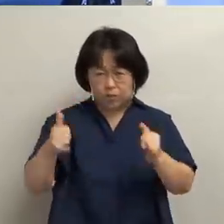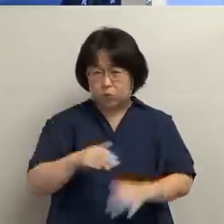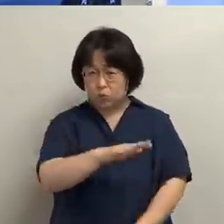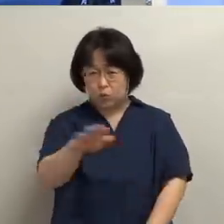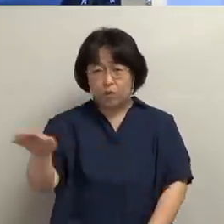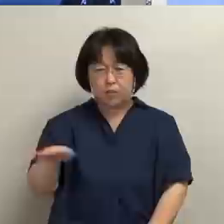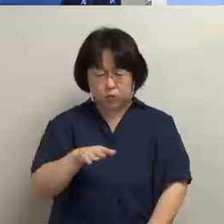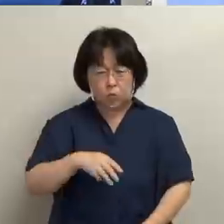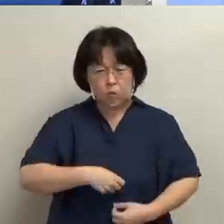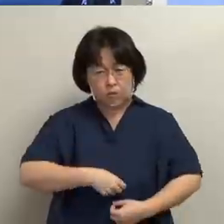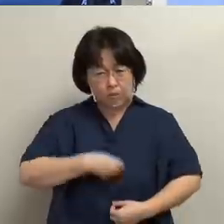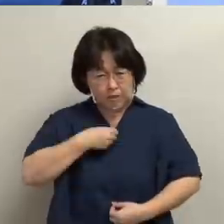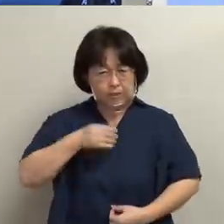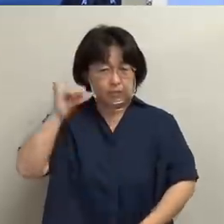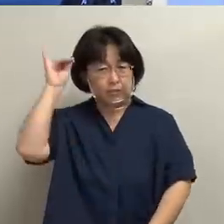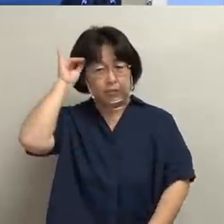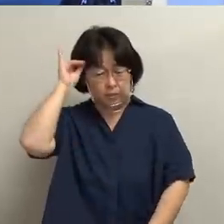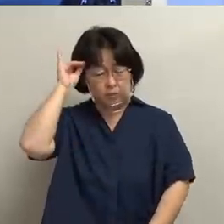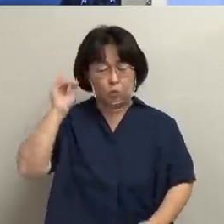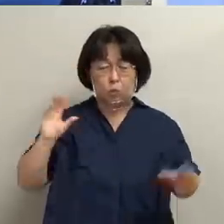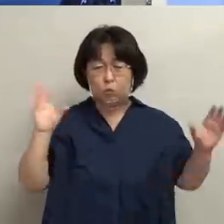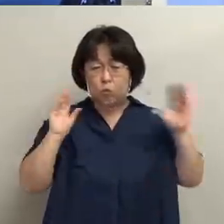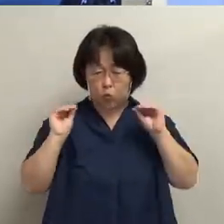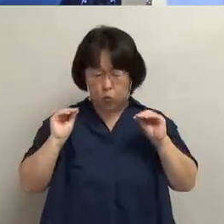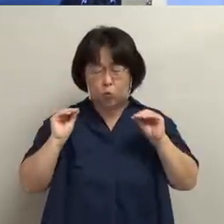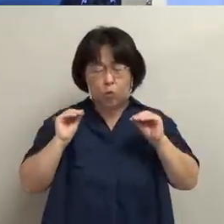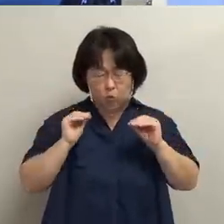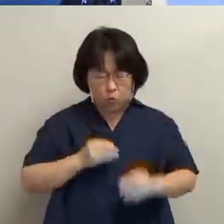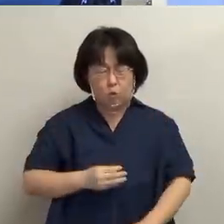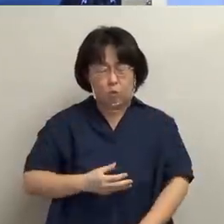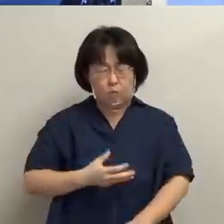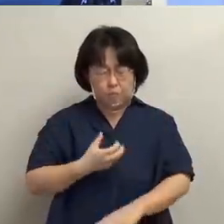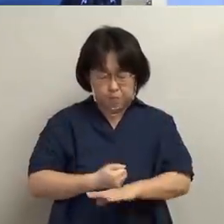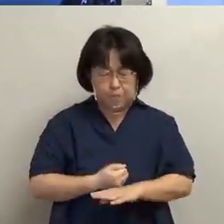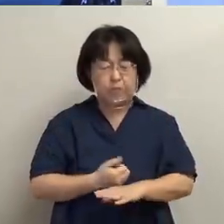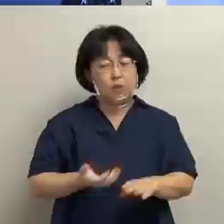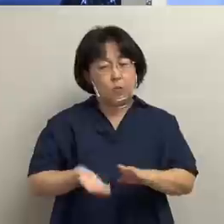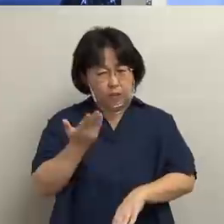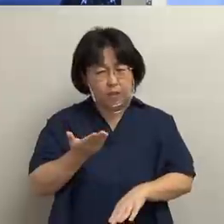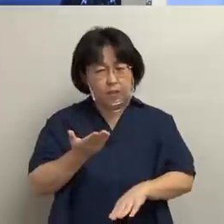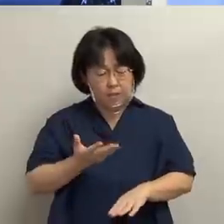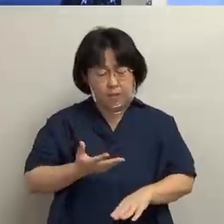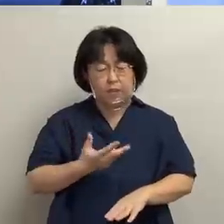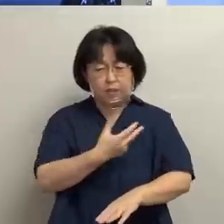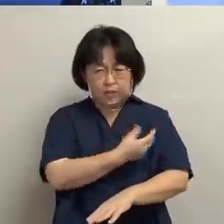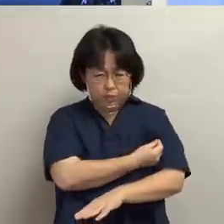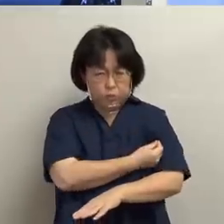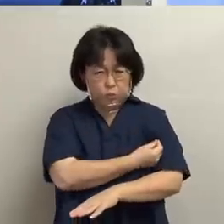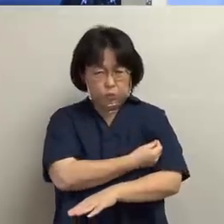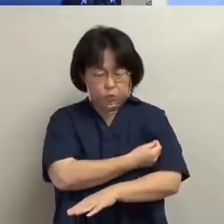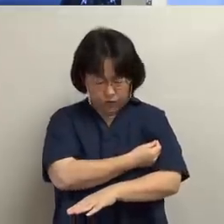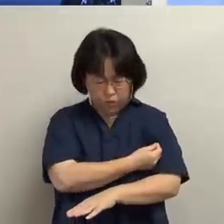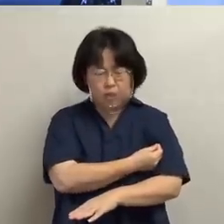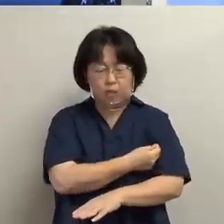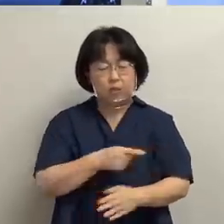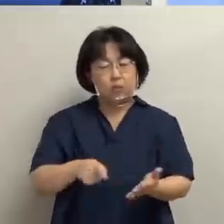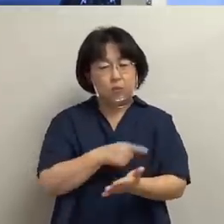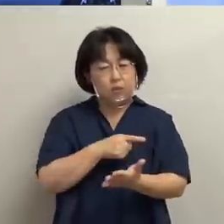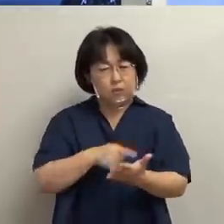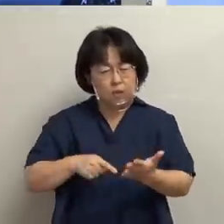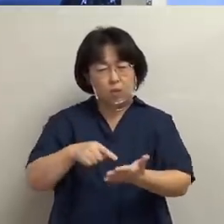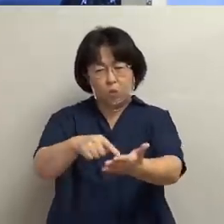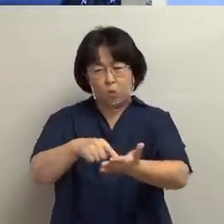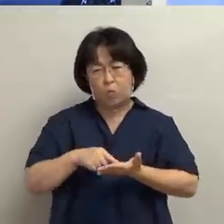正しい知識と情報を持っていただいた上で摂取をいただいてですね応募いただければと思いますこれは